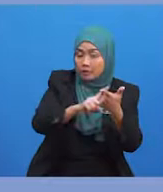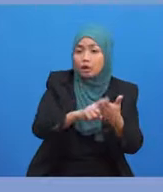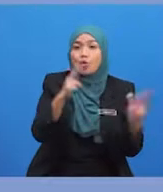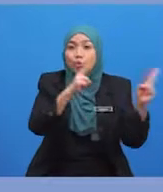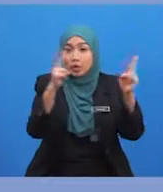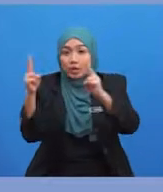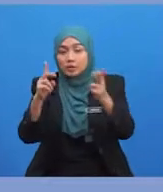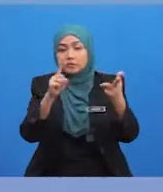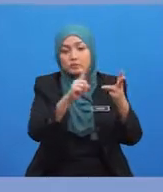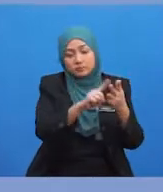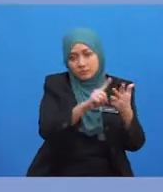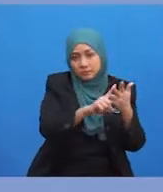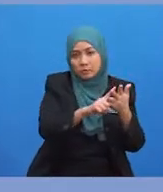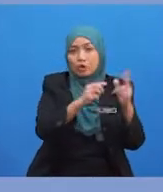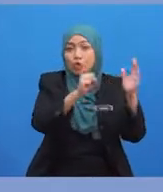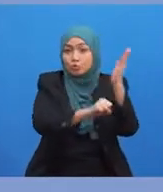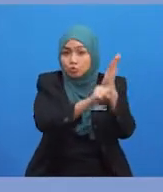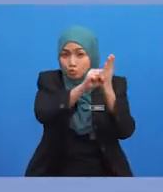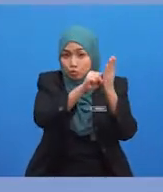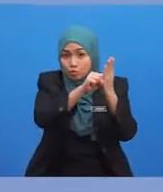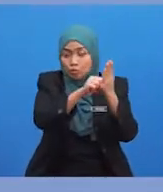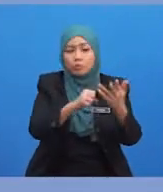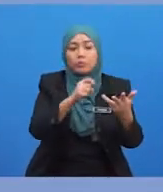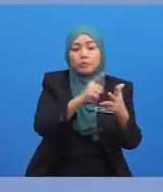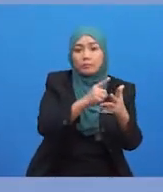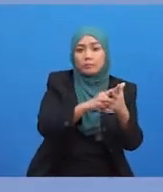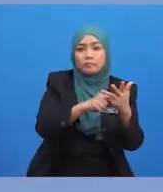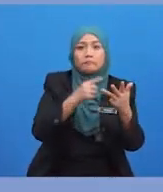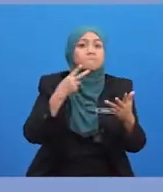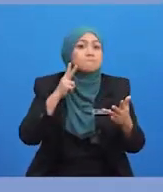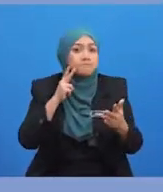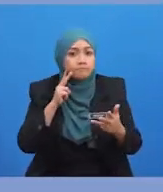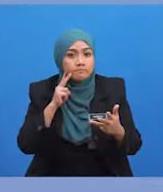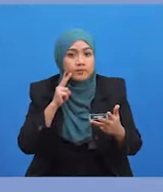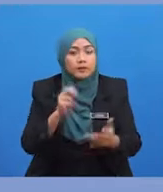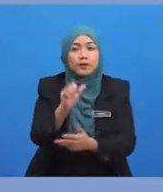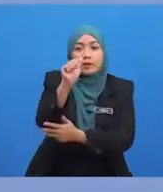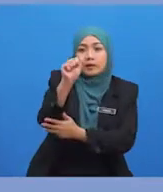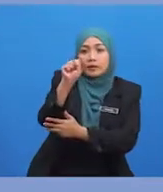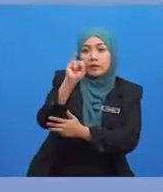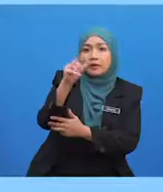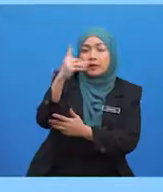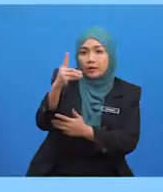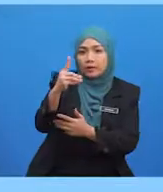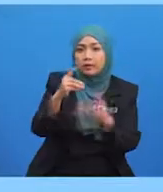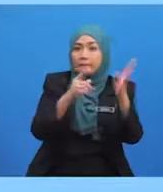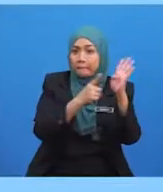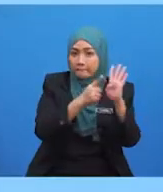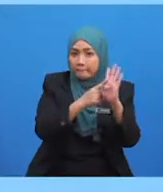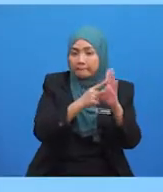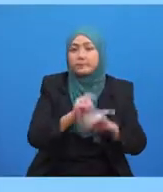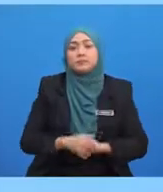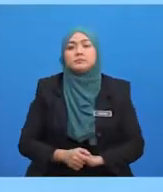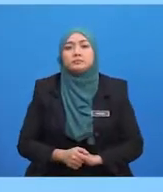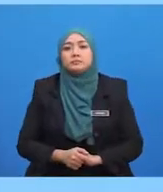suhu, nutrien dan keasidan yang sesuai untuk pertumbuhannya. Sekarang,